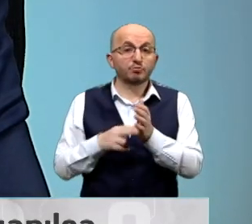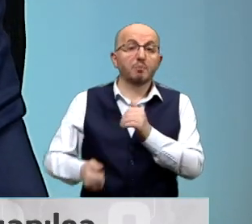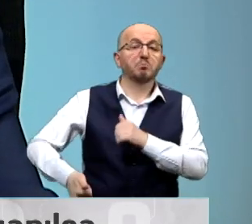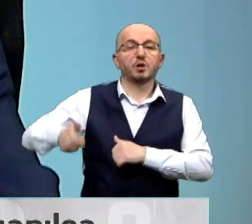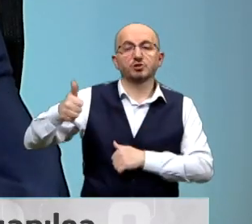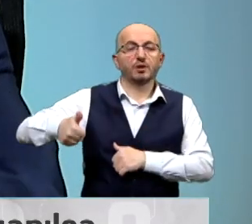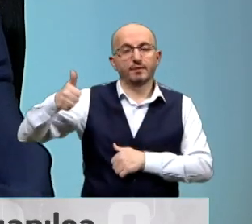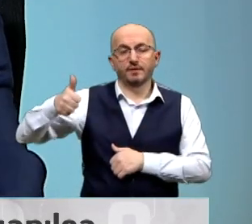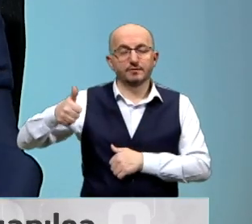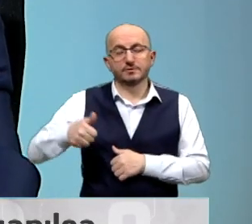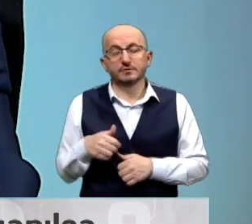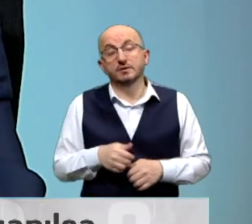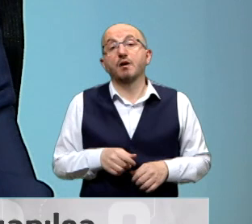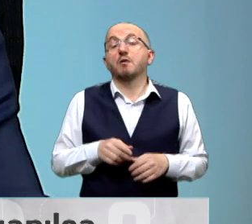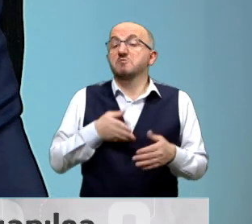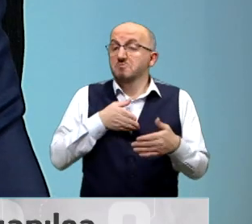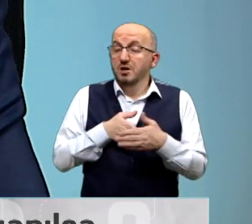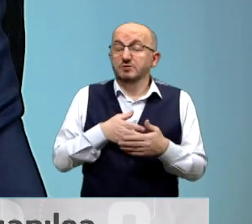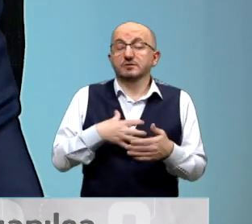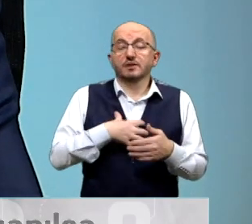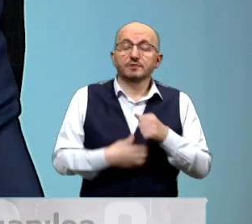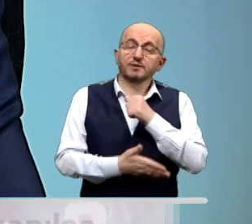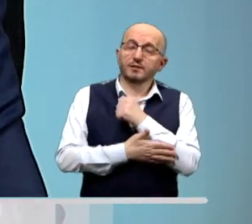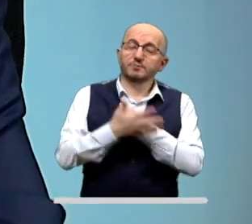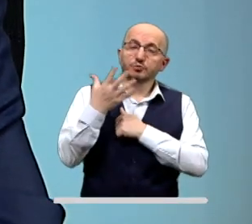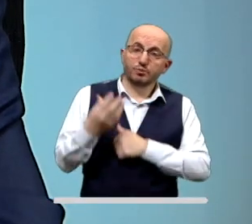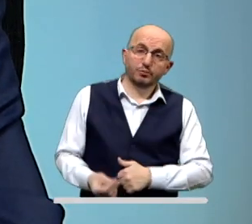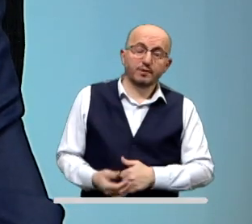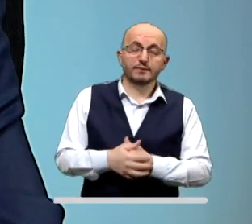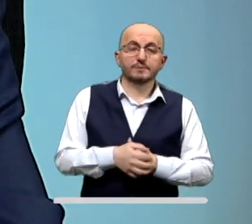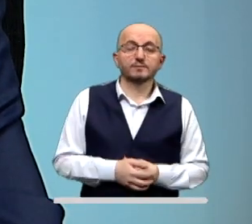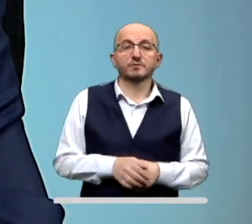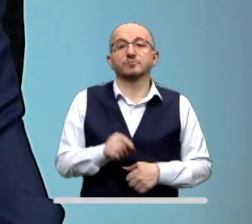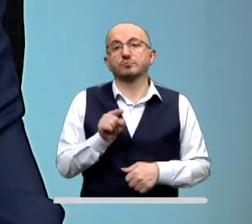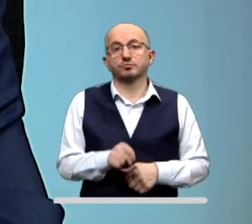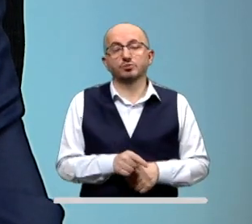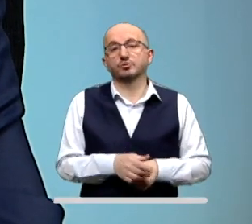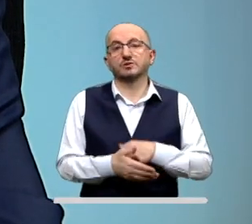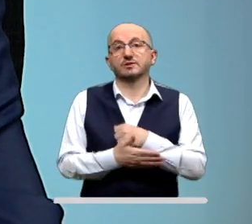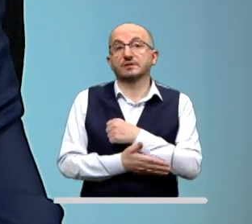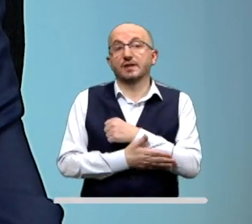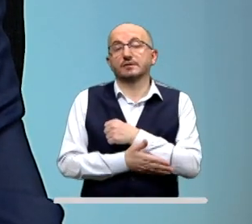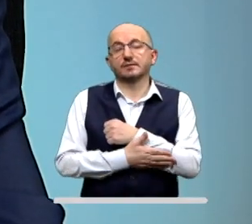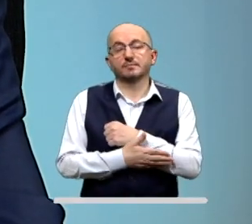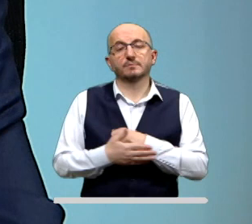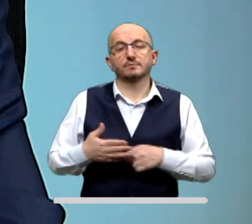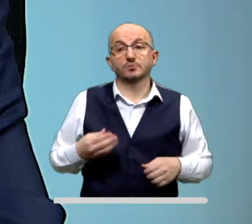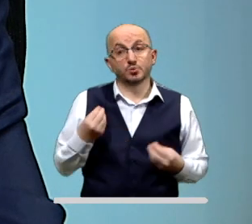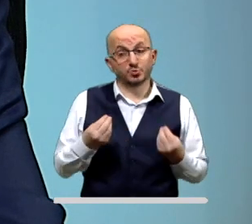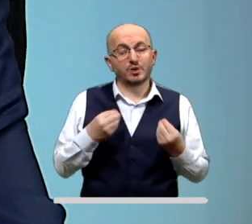oraları başvurursa Zannederim kendisine yardımcı olurlar bu hayırlı dileği hayırlı